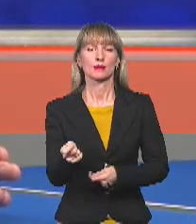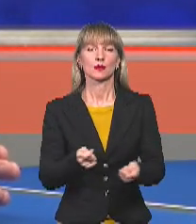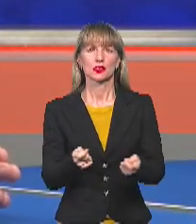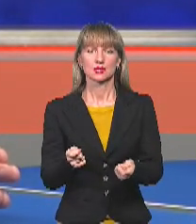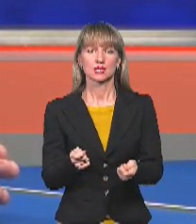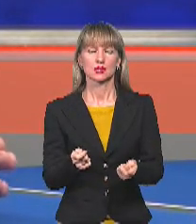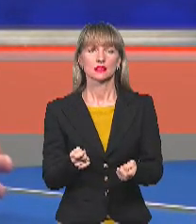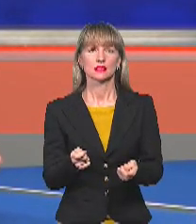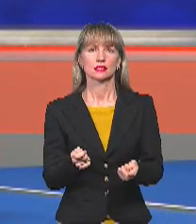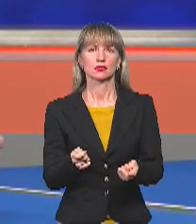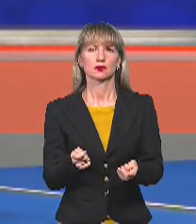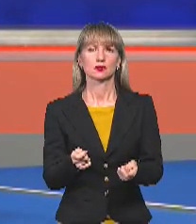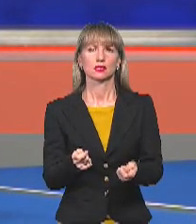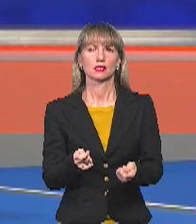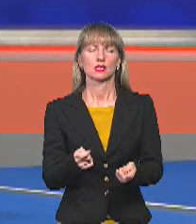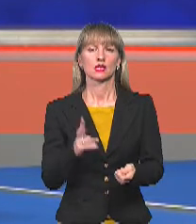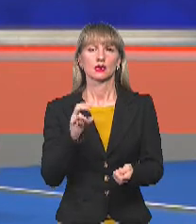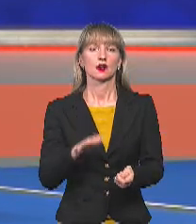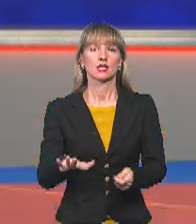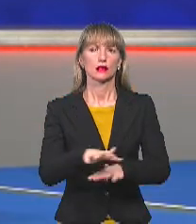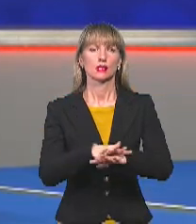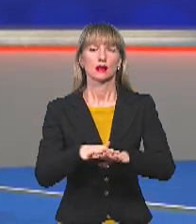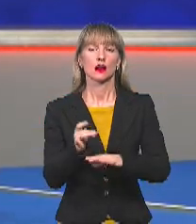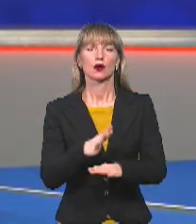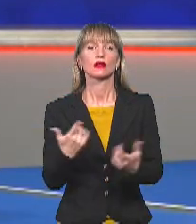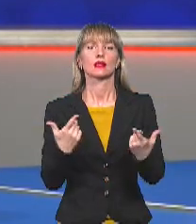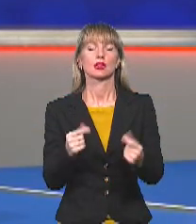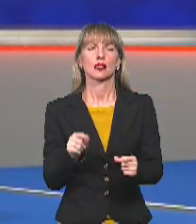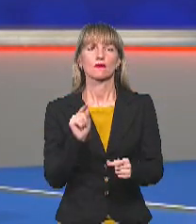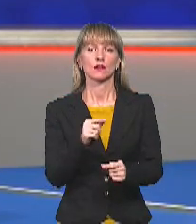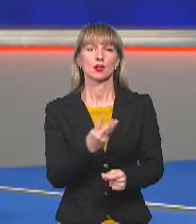адміністрації на території того району, де вони